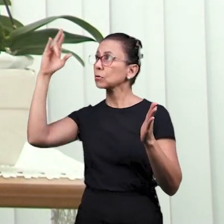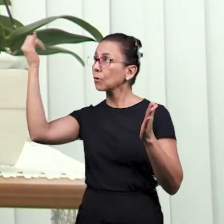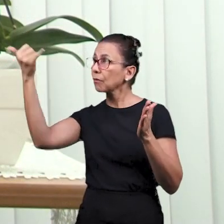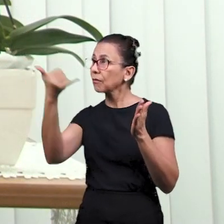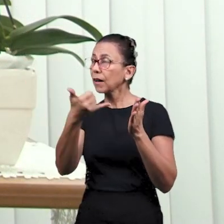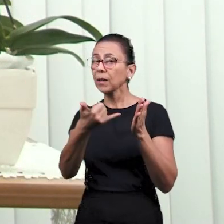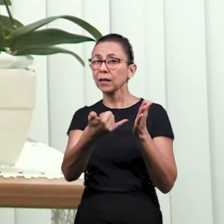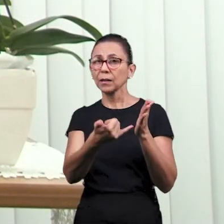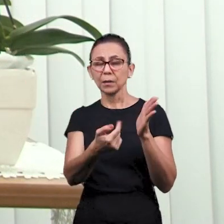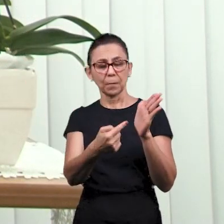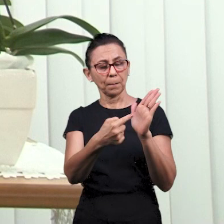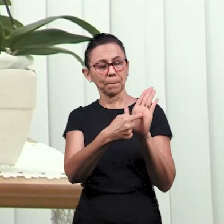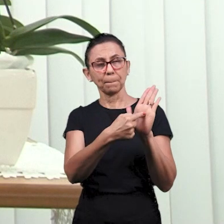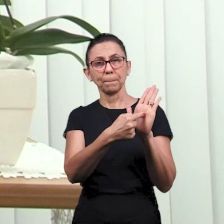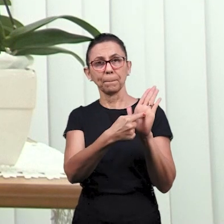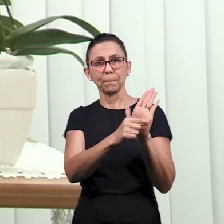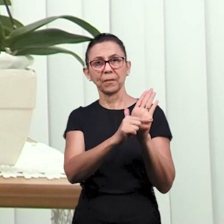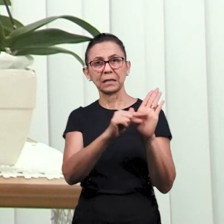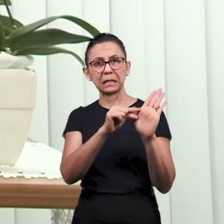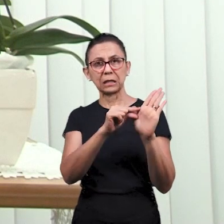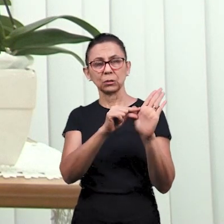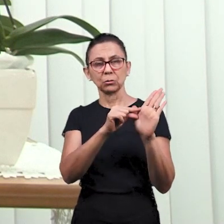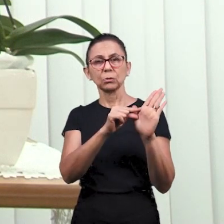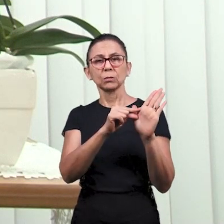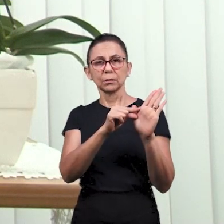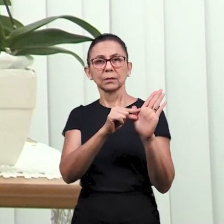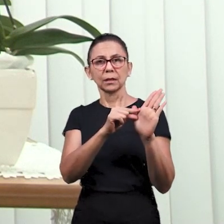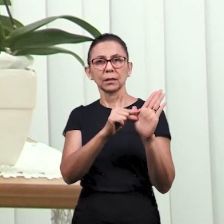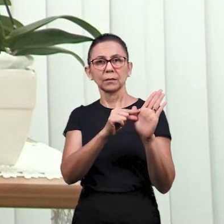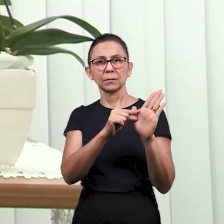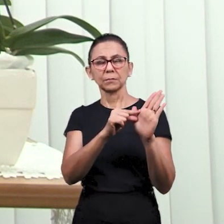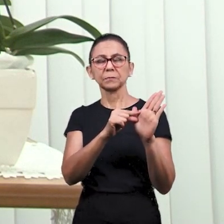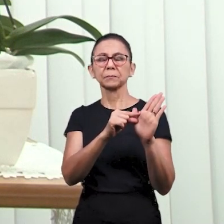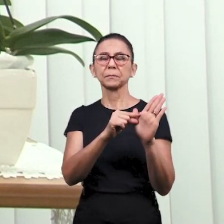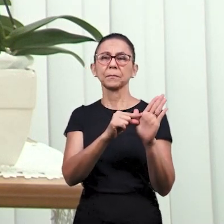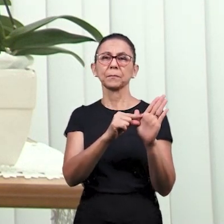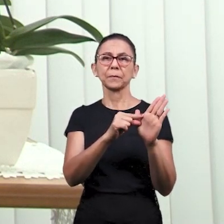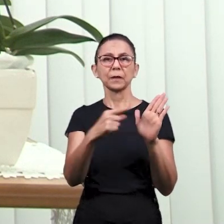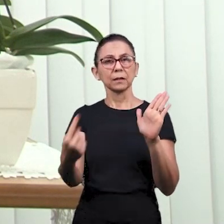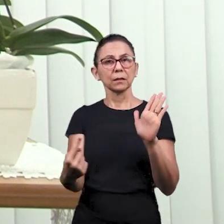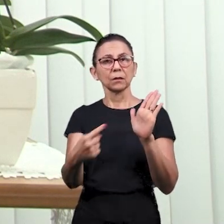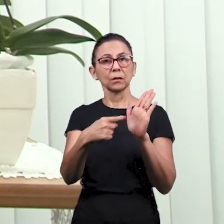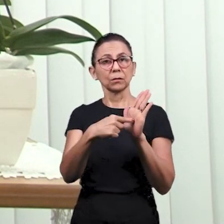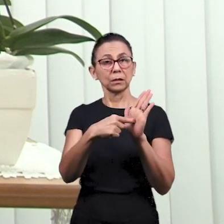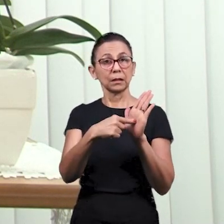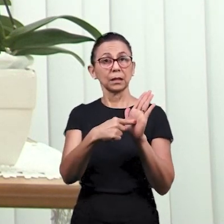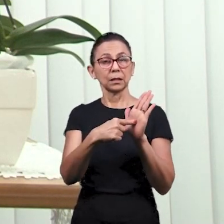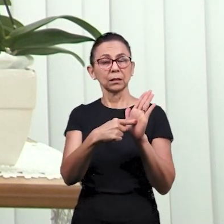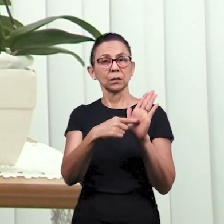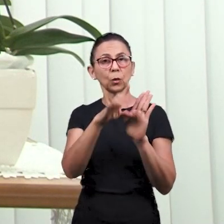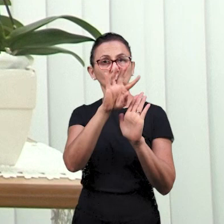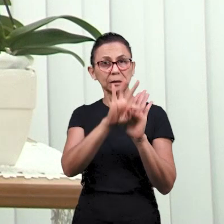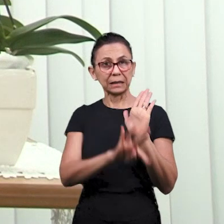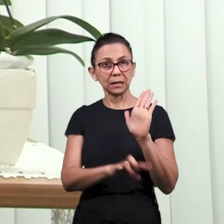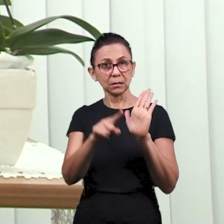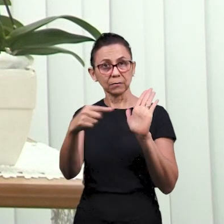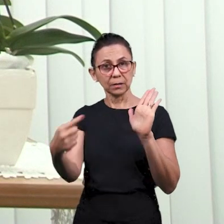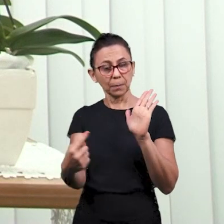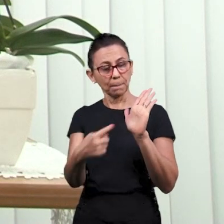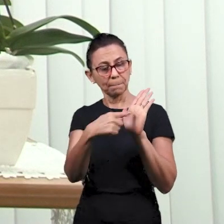Слово Божие и прочитать стих, на который пойдут ваши глаза. Библия — это Слово Божие к